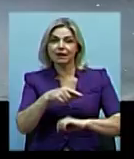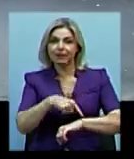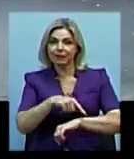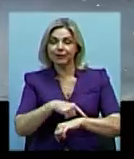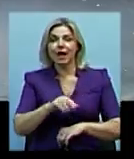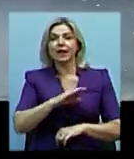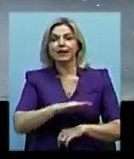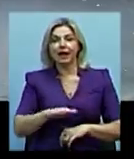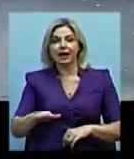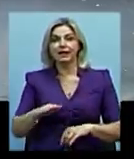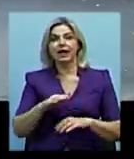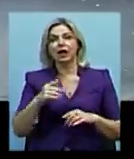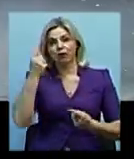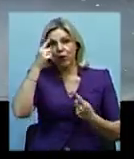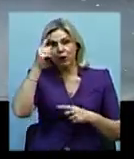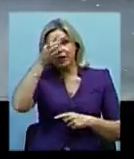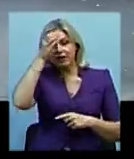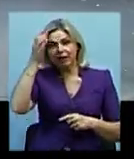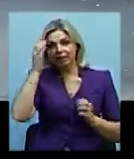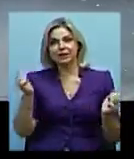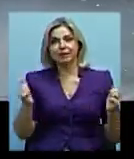дитячої творчості збираються на подвір'ї.